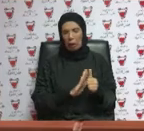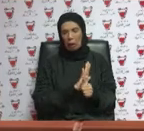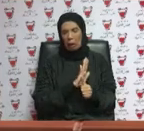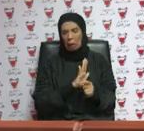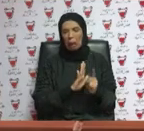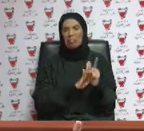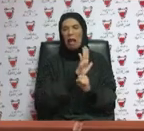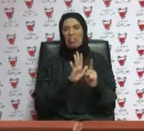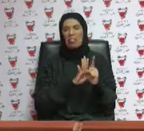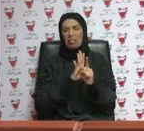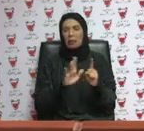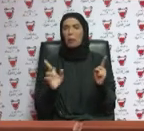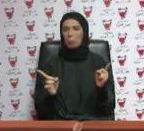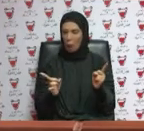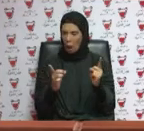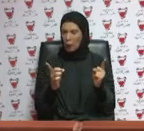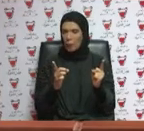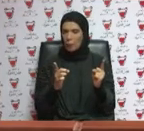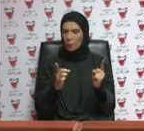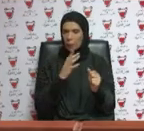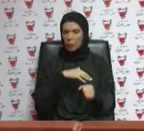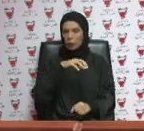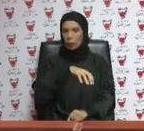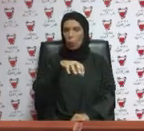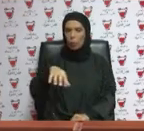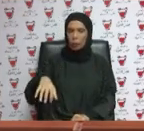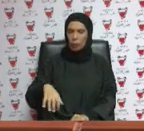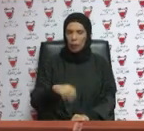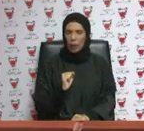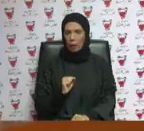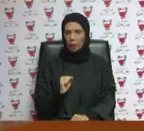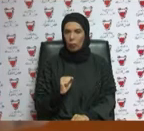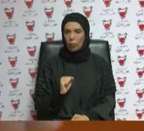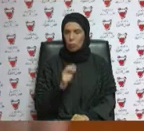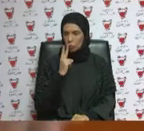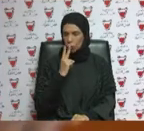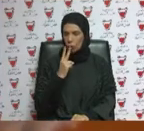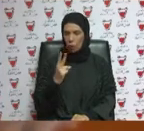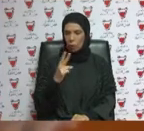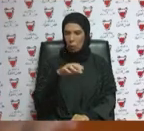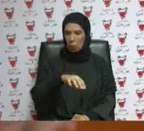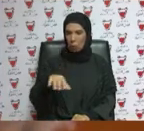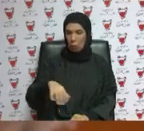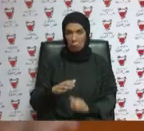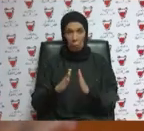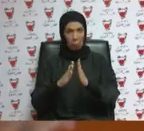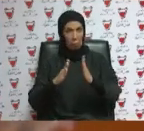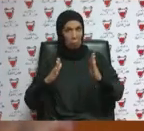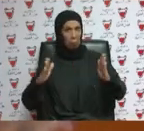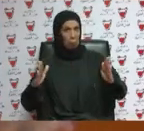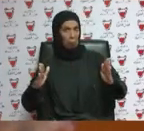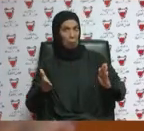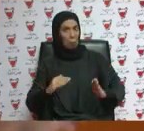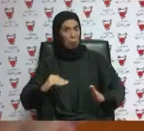سيهز اقتصادنا، مثل ما حصل في دول كنا نعتبرها ونراها أنها دول عظمى ودول